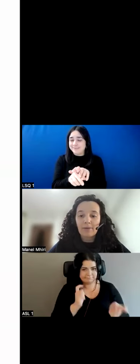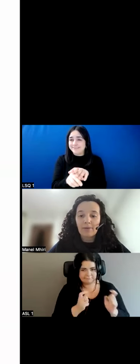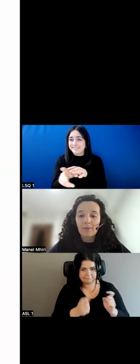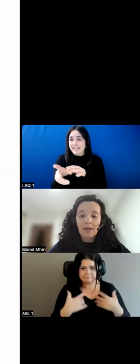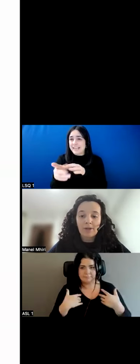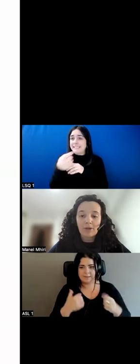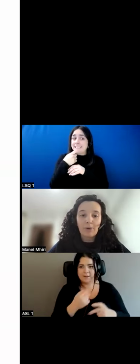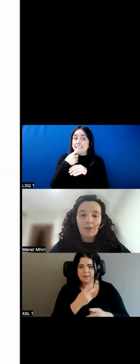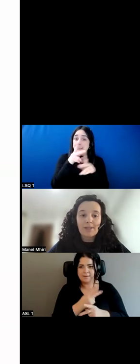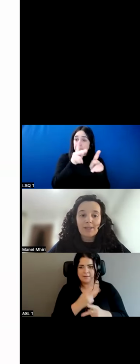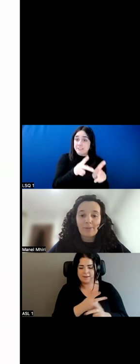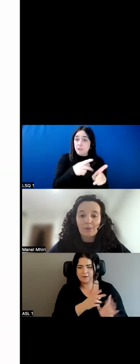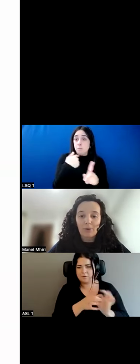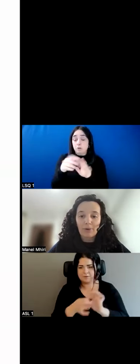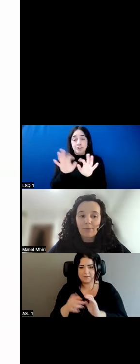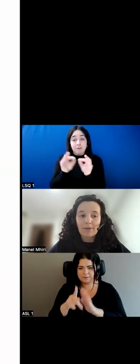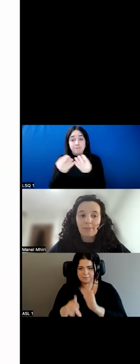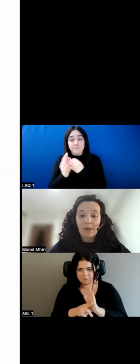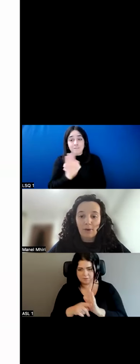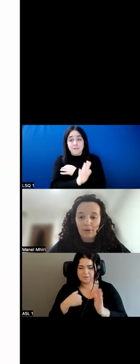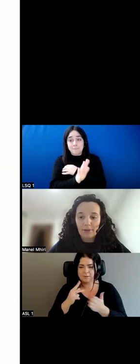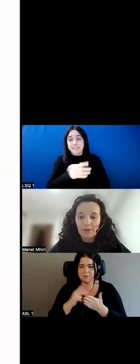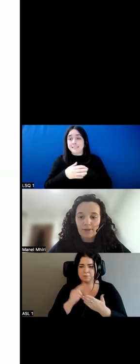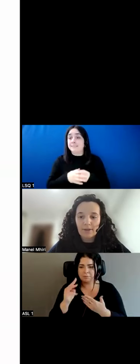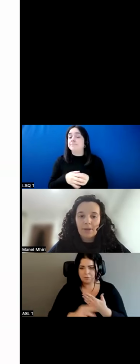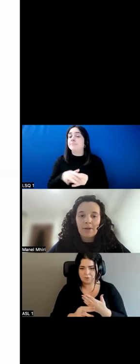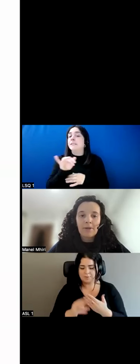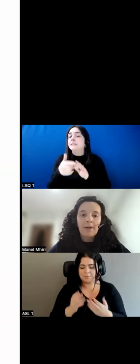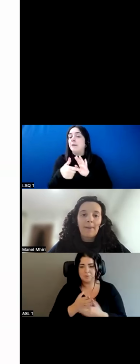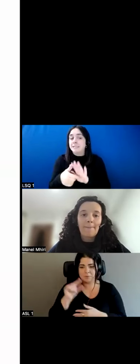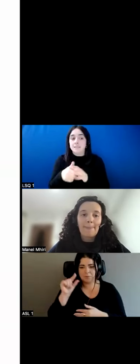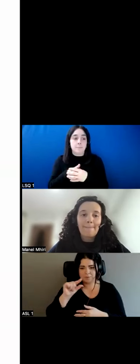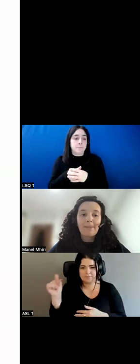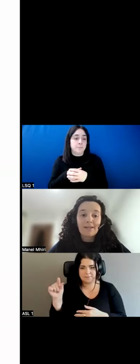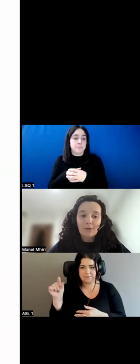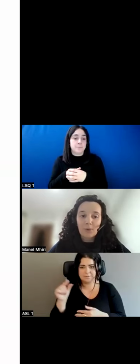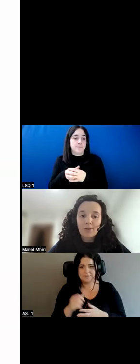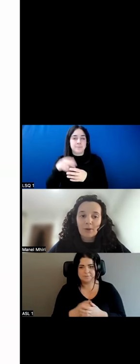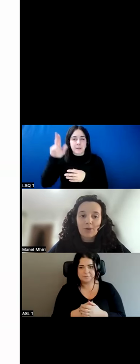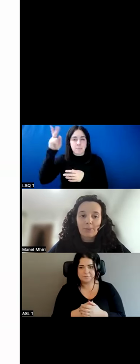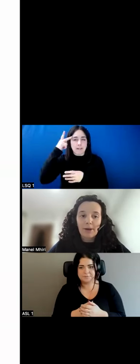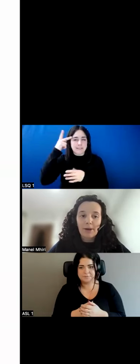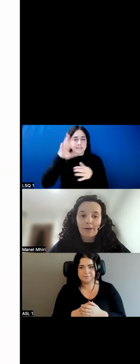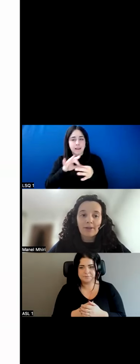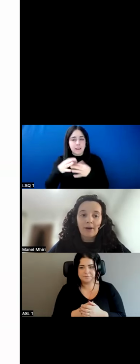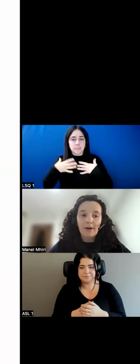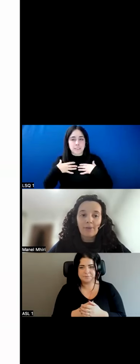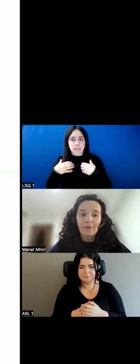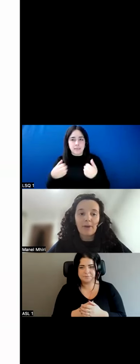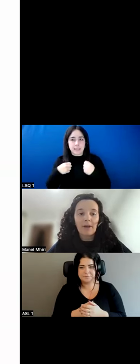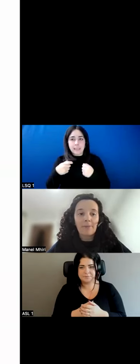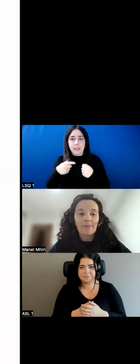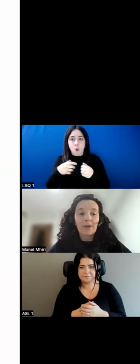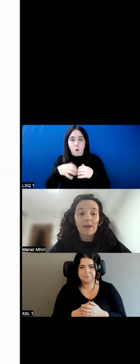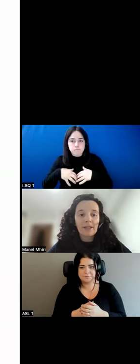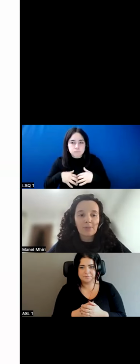lorsque les politiques liées aux soins de santé sont élaborées ou réformées.